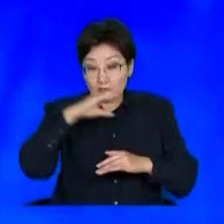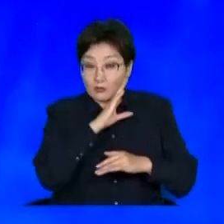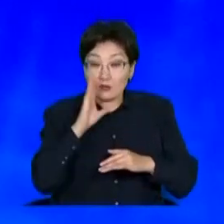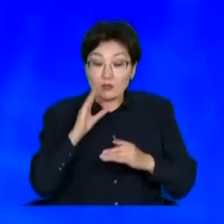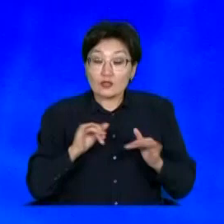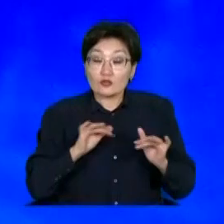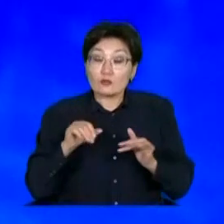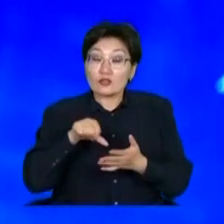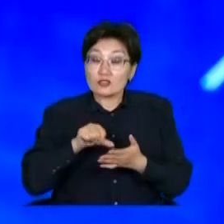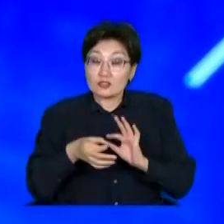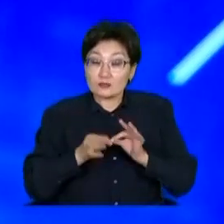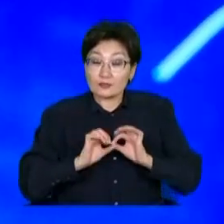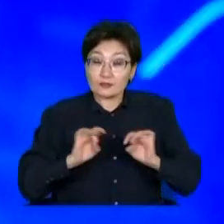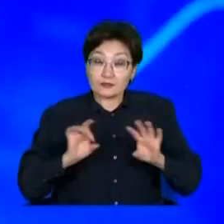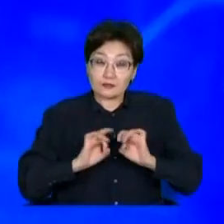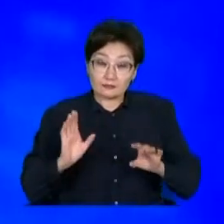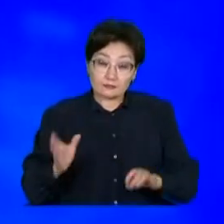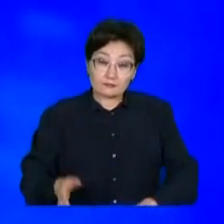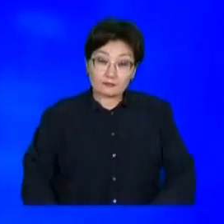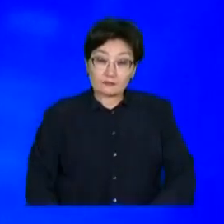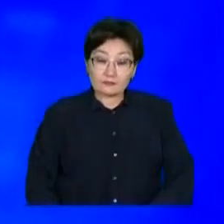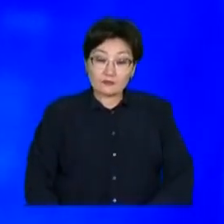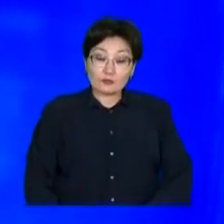әріптесім Оразай Нұртай тақырыпты жалғастырсын.